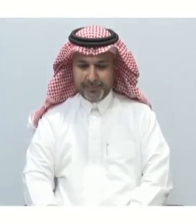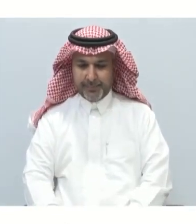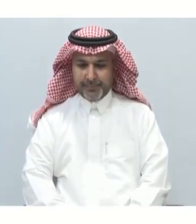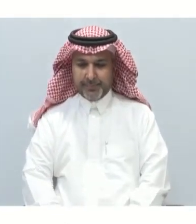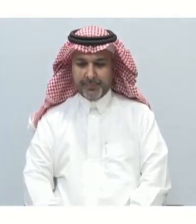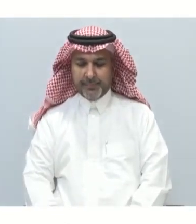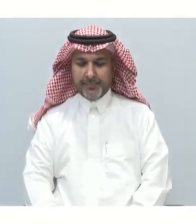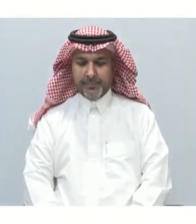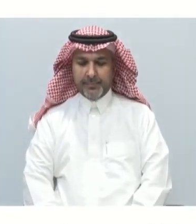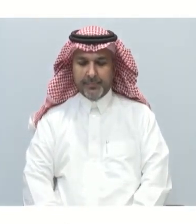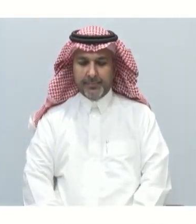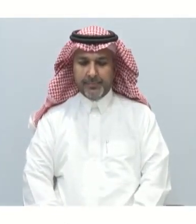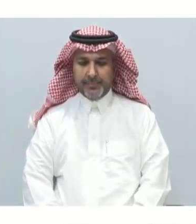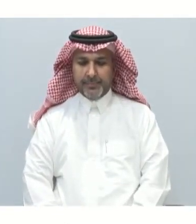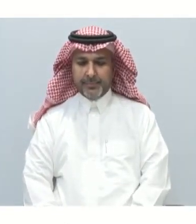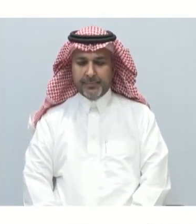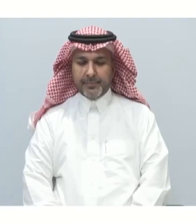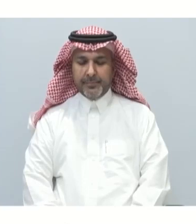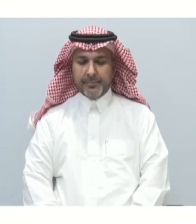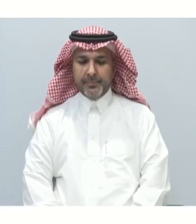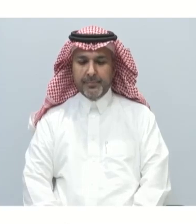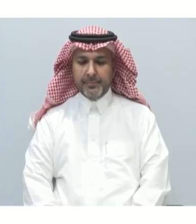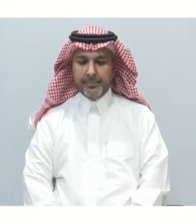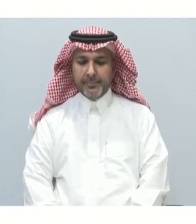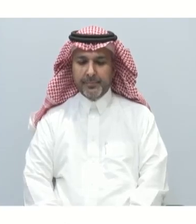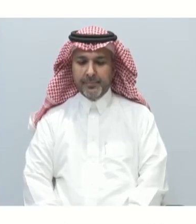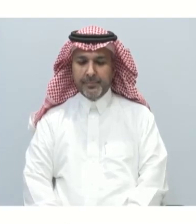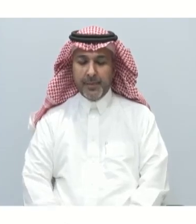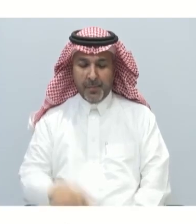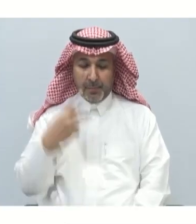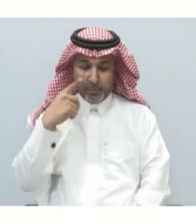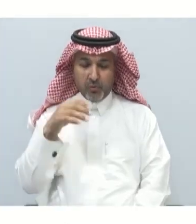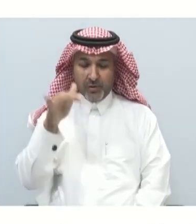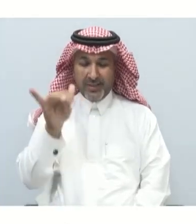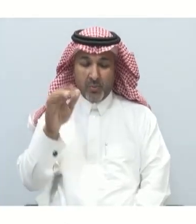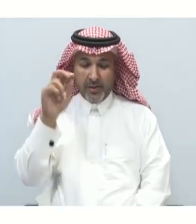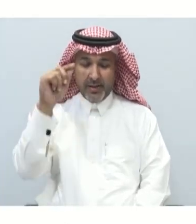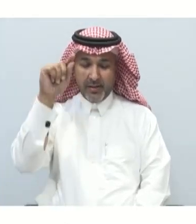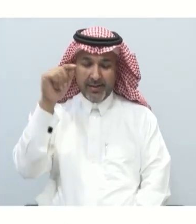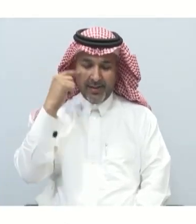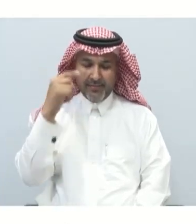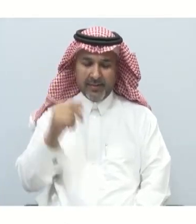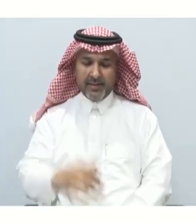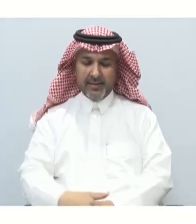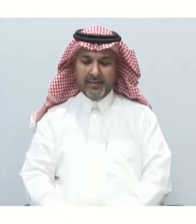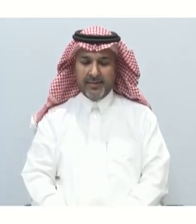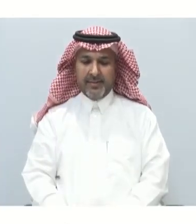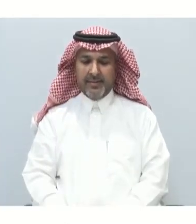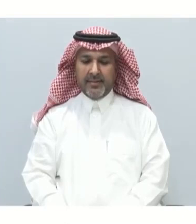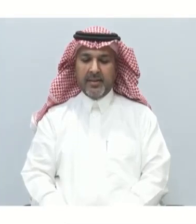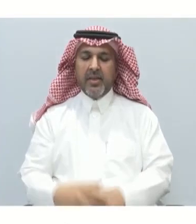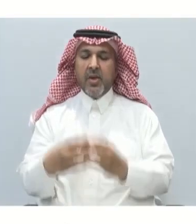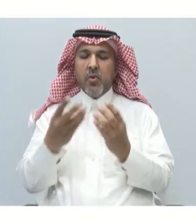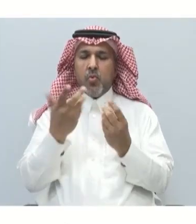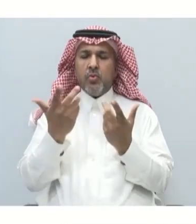معادله خط الانحدار البسيط ثم حساب القيمه المتوقعه يعني مكتب واي وفوقها يه صغيره فهذا مقصود فيها